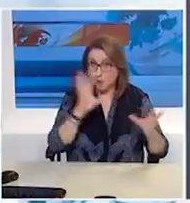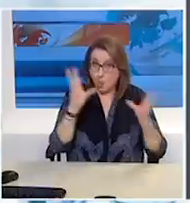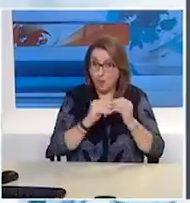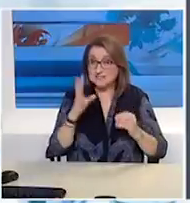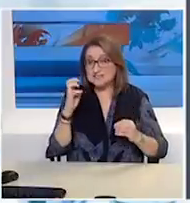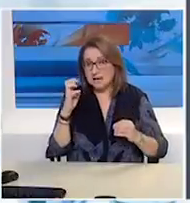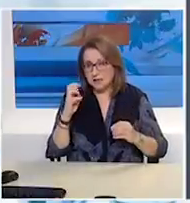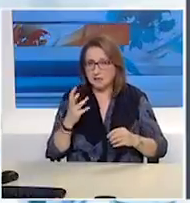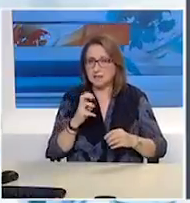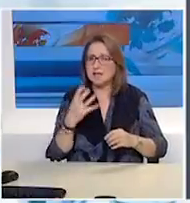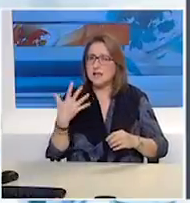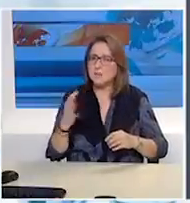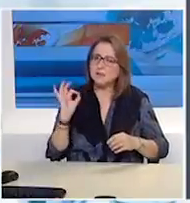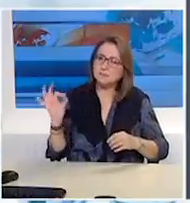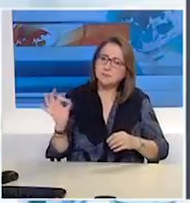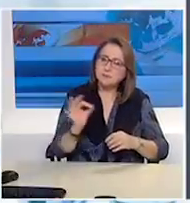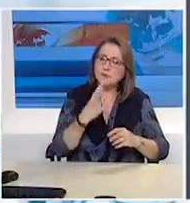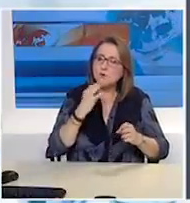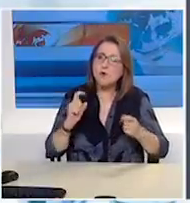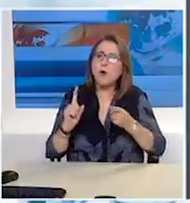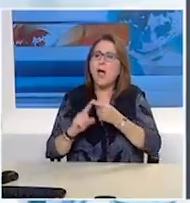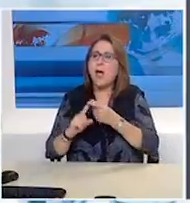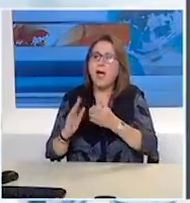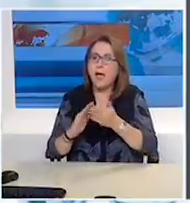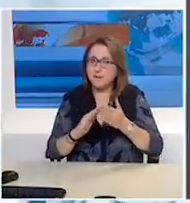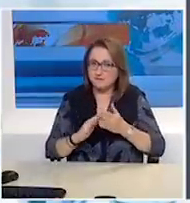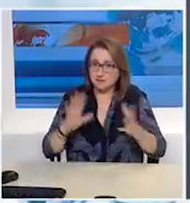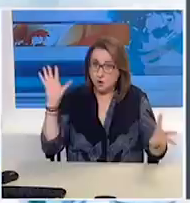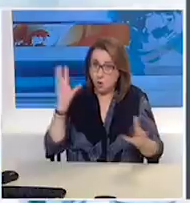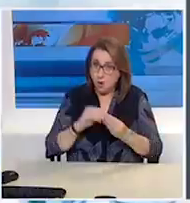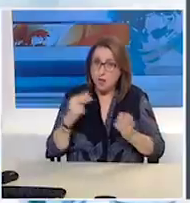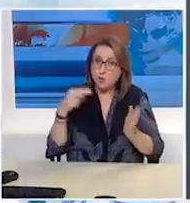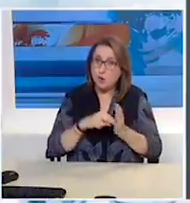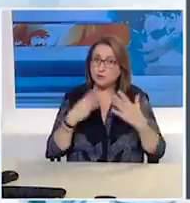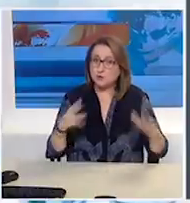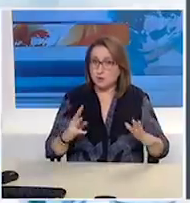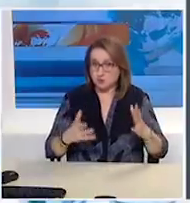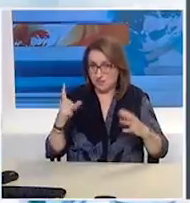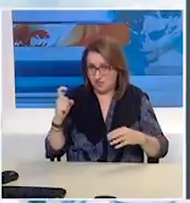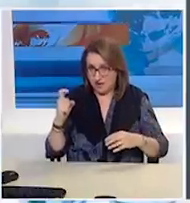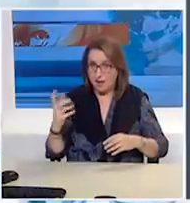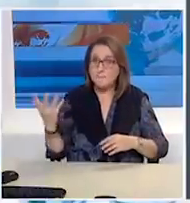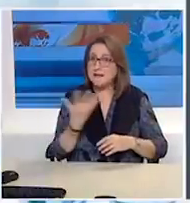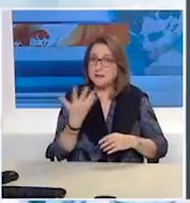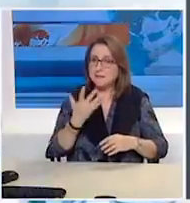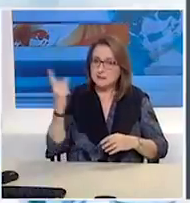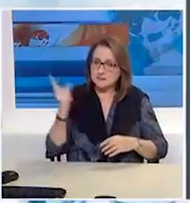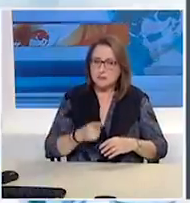κρούσματων. Ο συνολικός αριθμός των κρούσματων είναι 2.810, εκ των οποίων το 55% αφορά